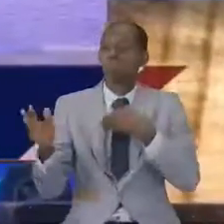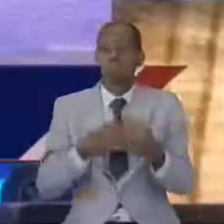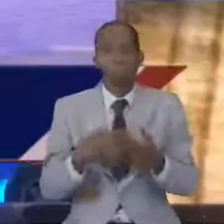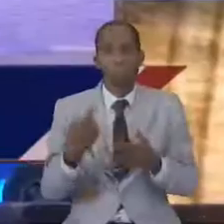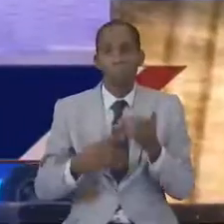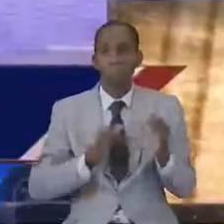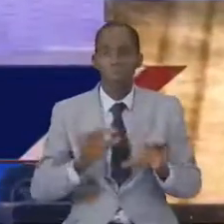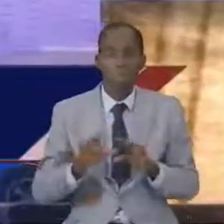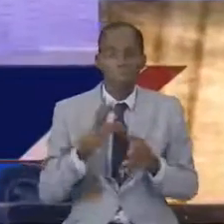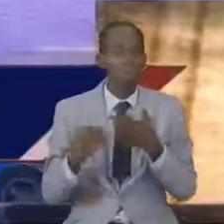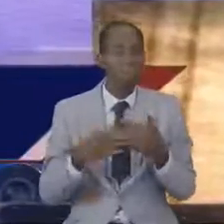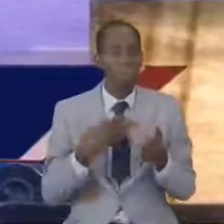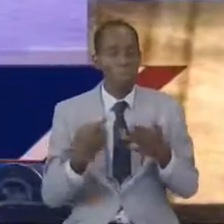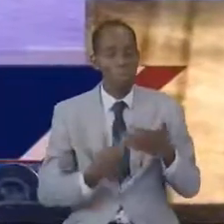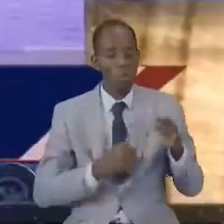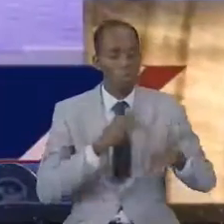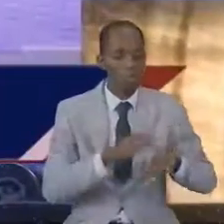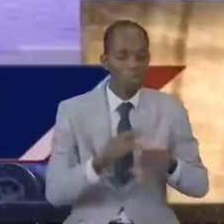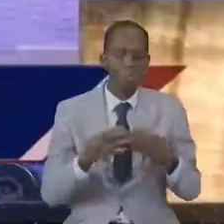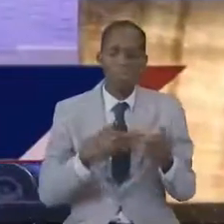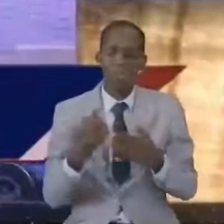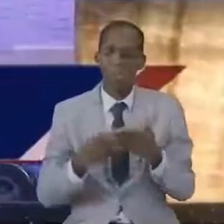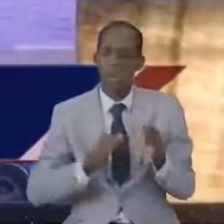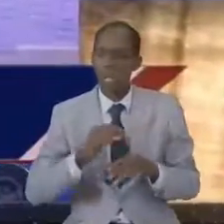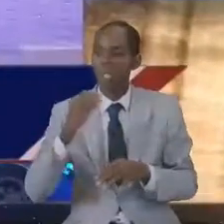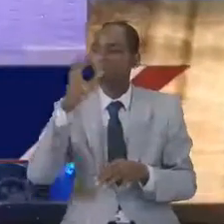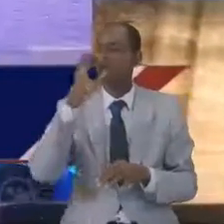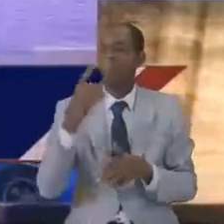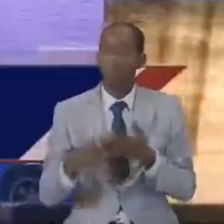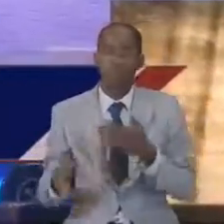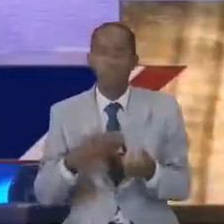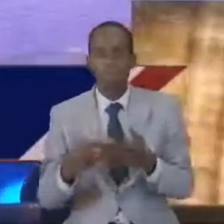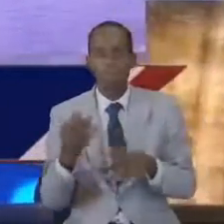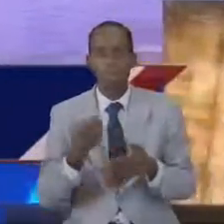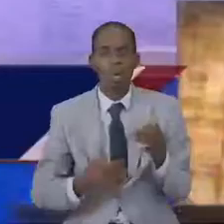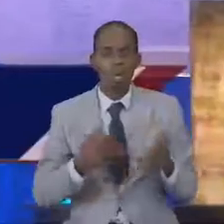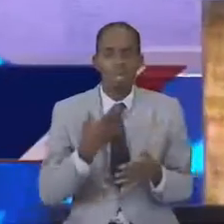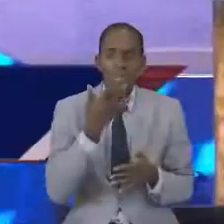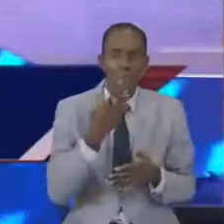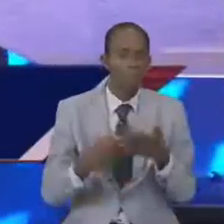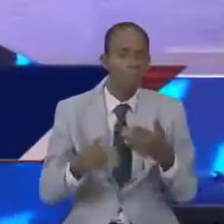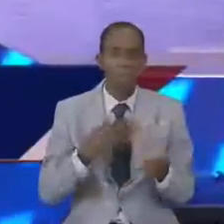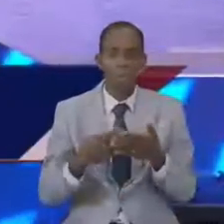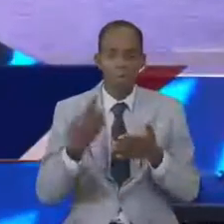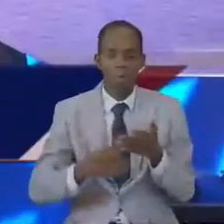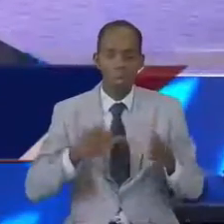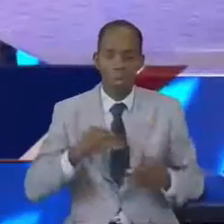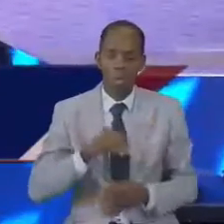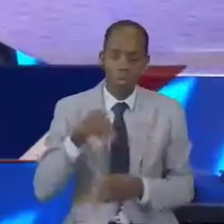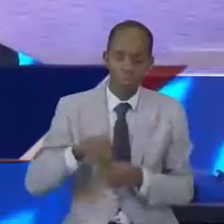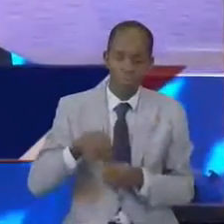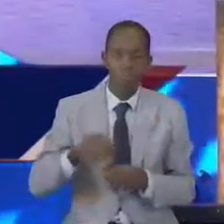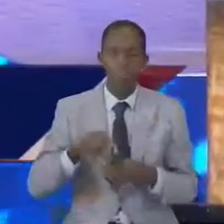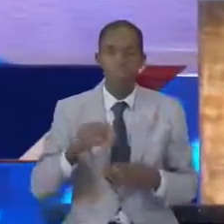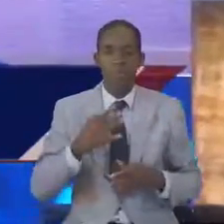fais peu importe ce que je pense peu importe ce que je goûte peu importe ce que je bois peu importe ce que je sème selon la chair je sais